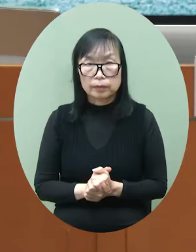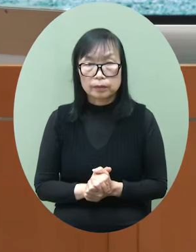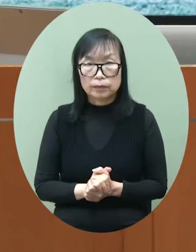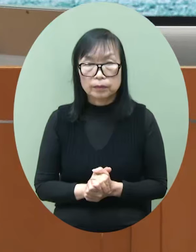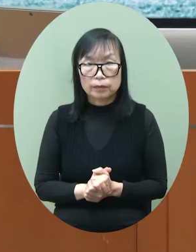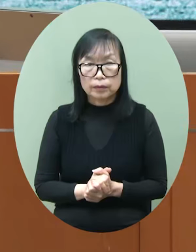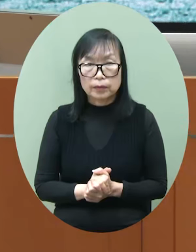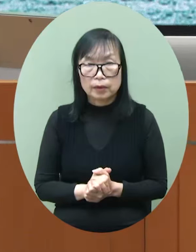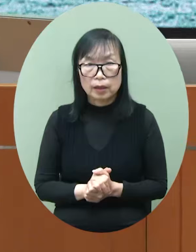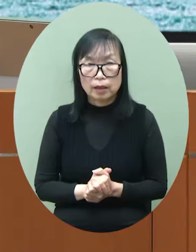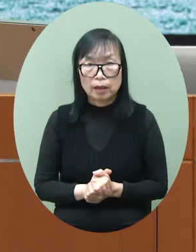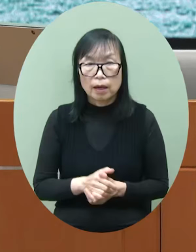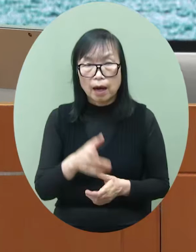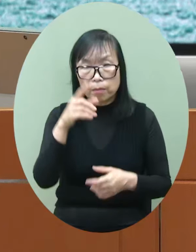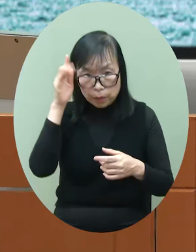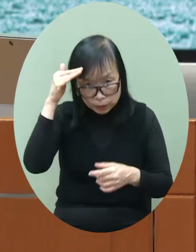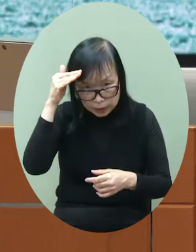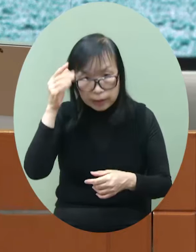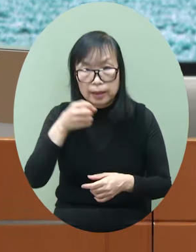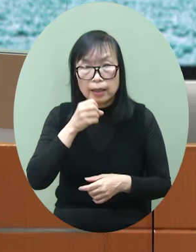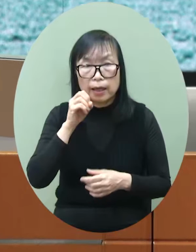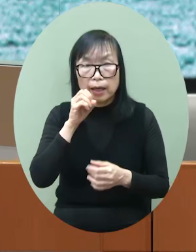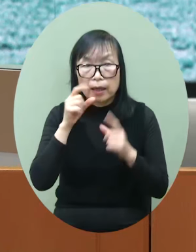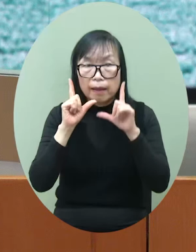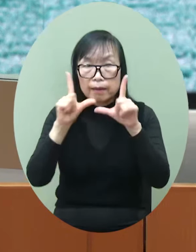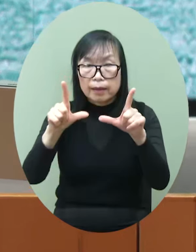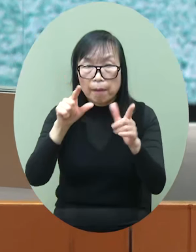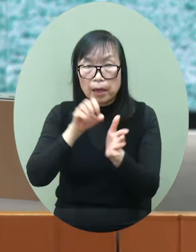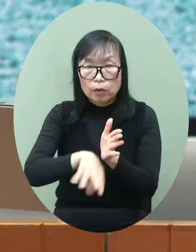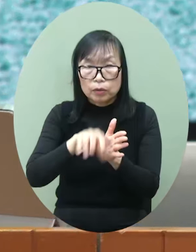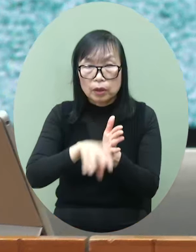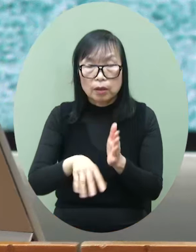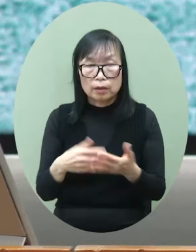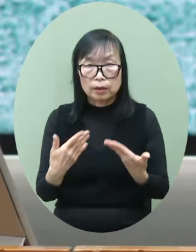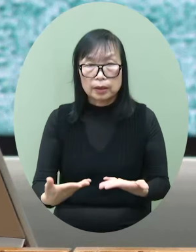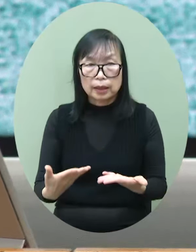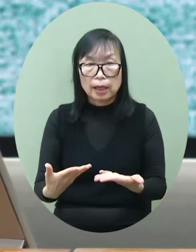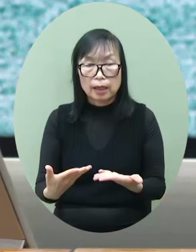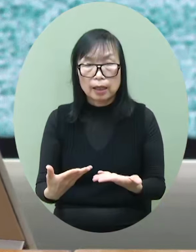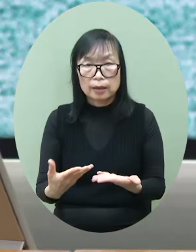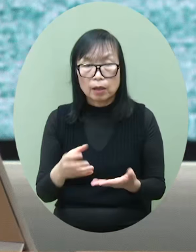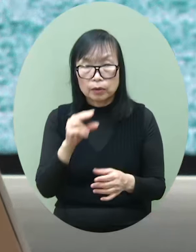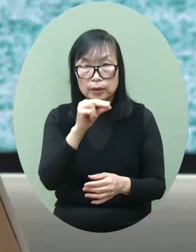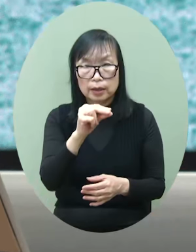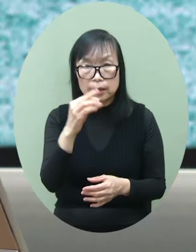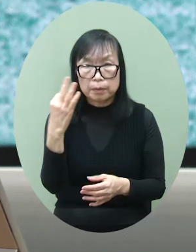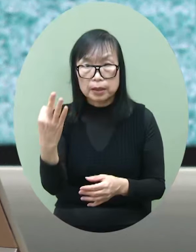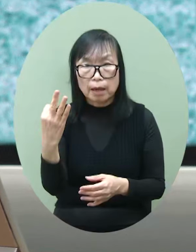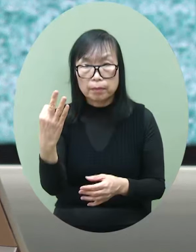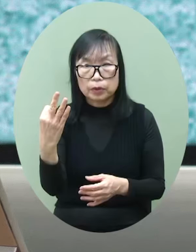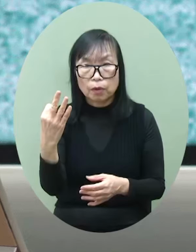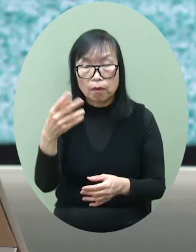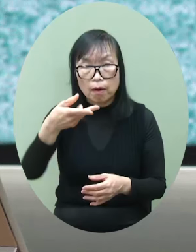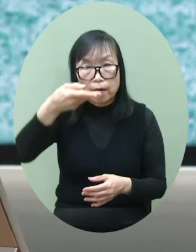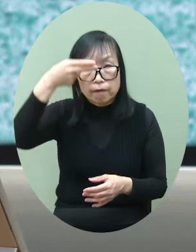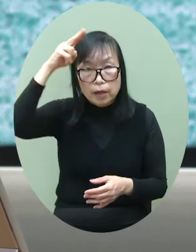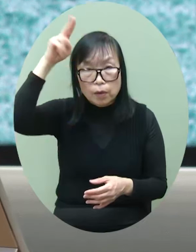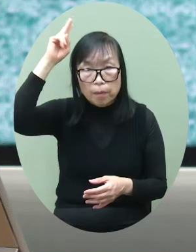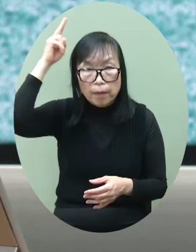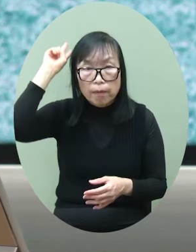不好意思我答漏了我手上應該是73宗菲律賓